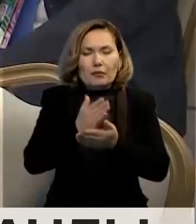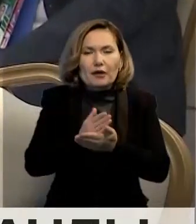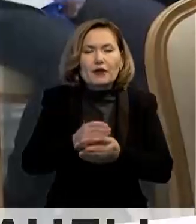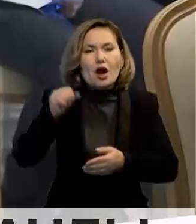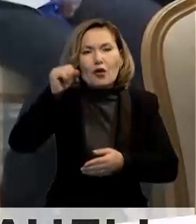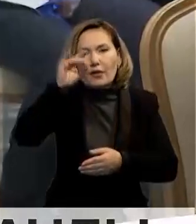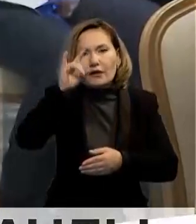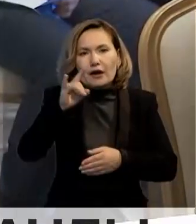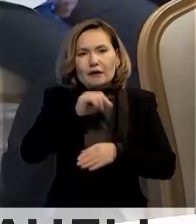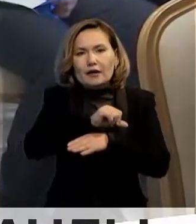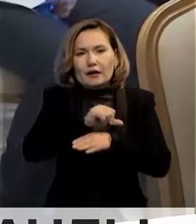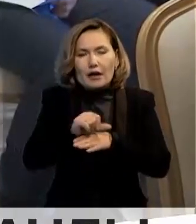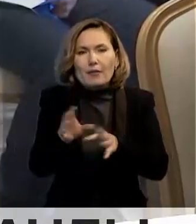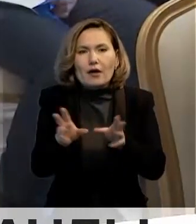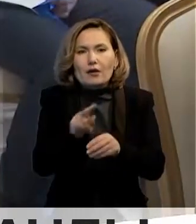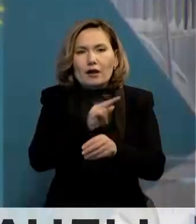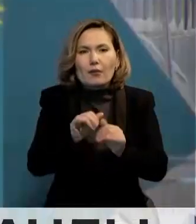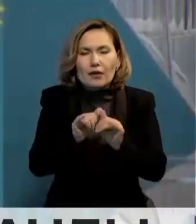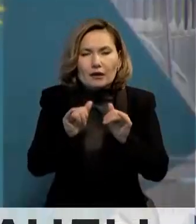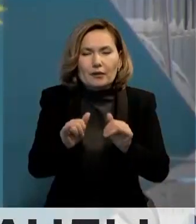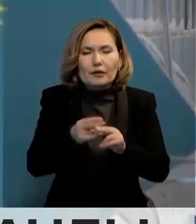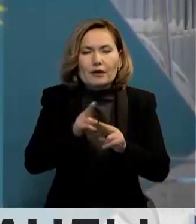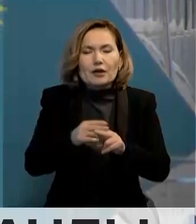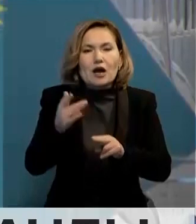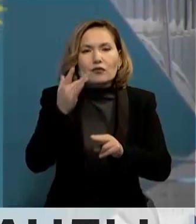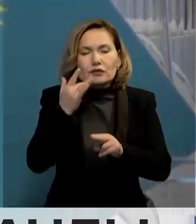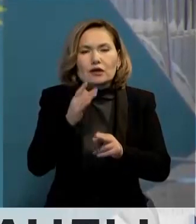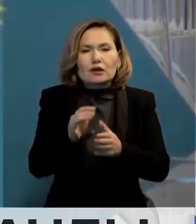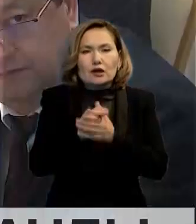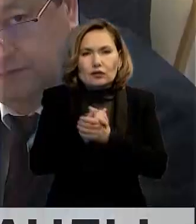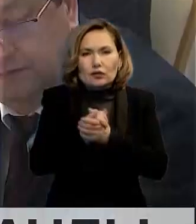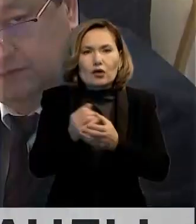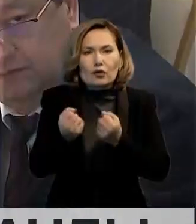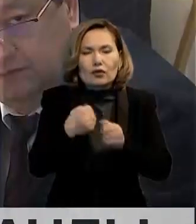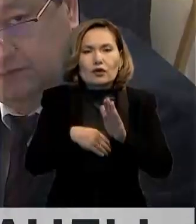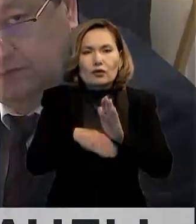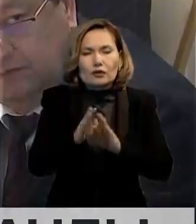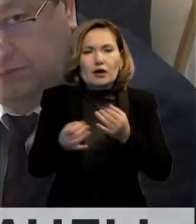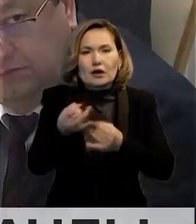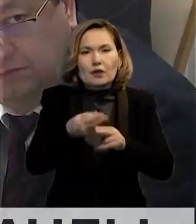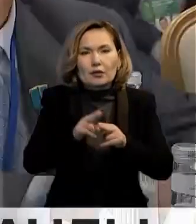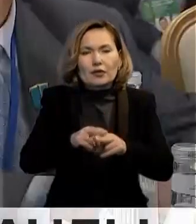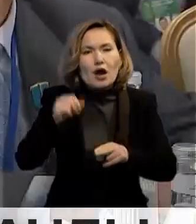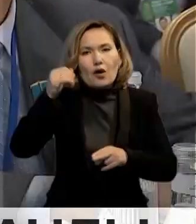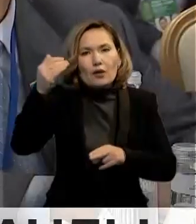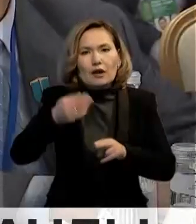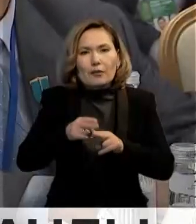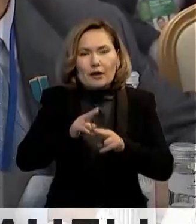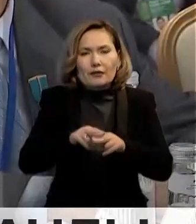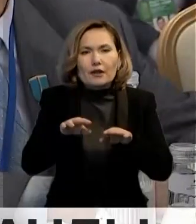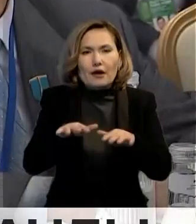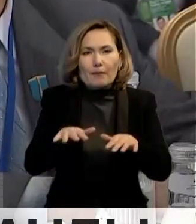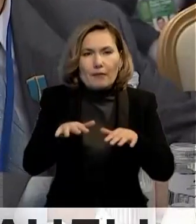Өңіраралық және шекара маңдағы ынтымақтастықты дамыту мен бауырластықты нығайту қажеттігі айтылды. Өзбекстан Олий мәжілісі сенатының